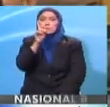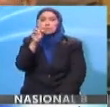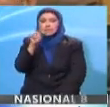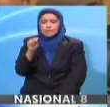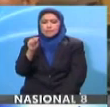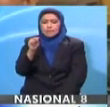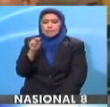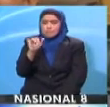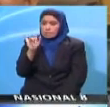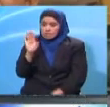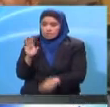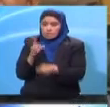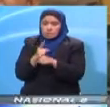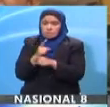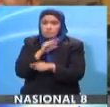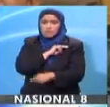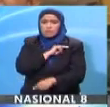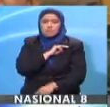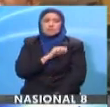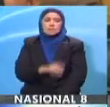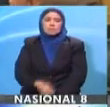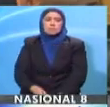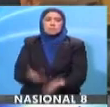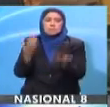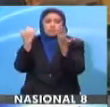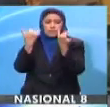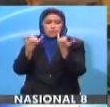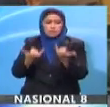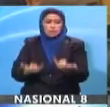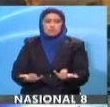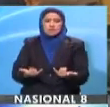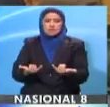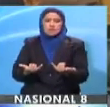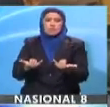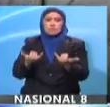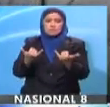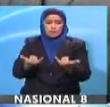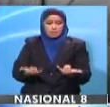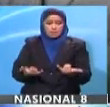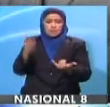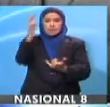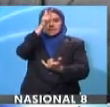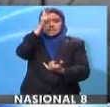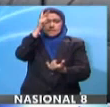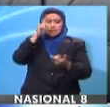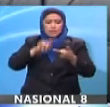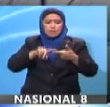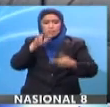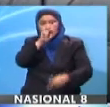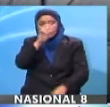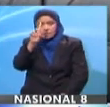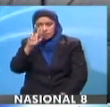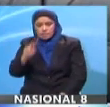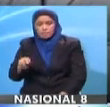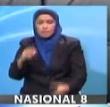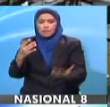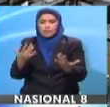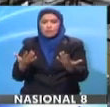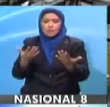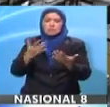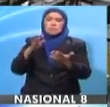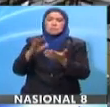yangmati pada masa sekarang kerajaan sebagainya sedang menyediakan kertas pertimbangan dalam perkara